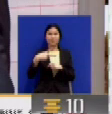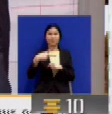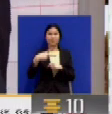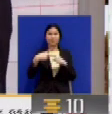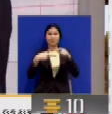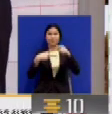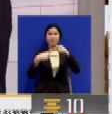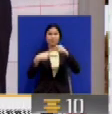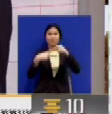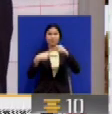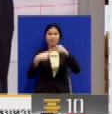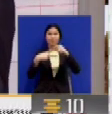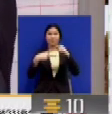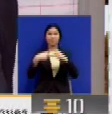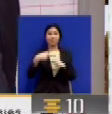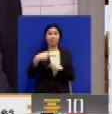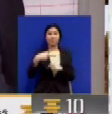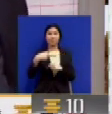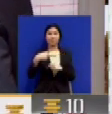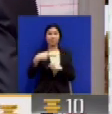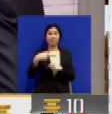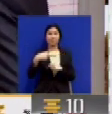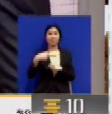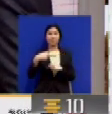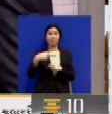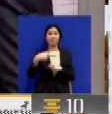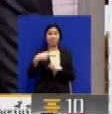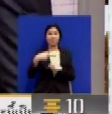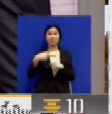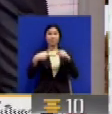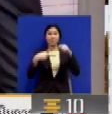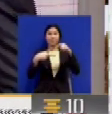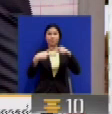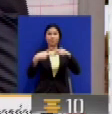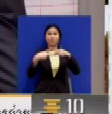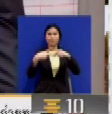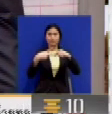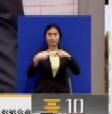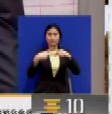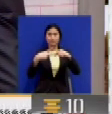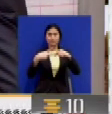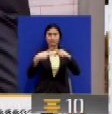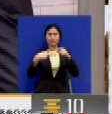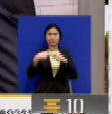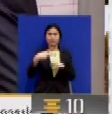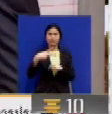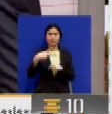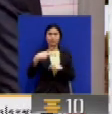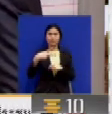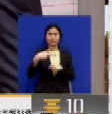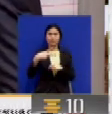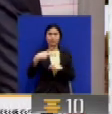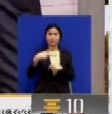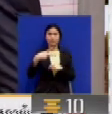ถ้าจะได้อยู่ต่อเนี่ยอะไรก็ต้องยอมอ่ะ อาจจะต้องคลายมหาไทยให้ คลายมหาไทยคลายหลายอย่างเลยล่ะอ าจจะต้องคลายกระทรวงคมน